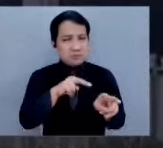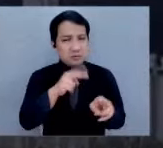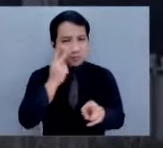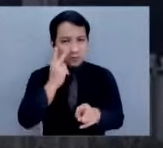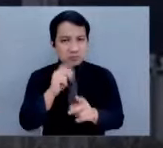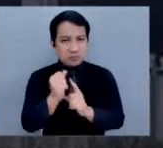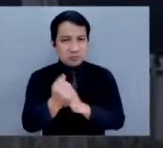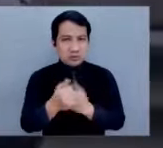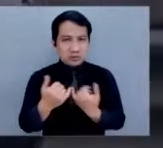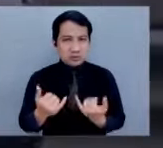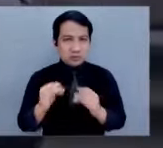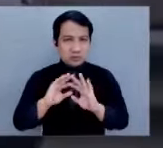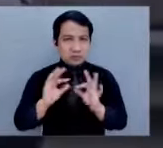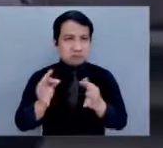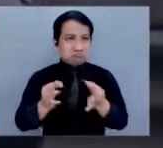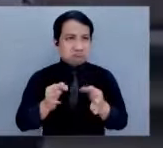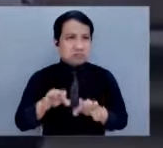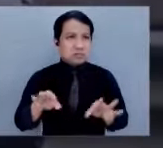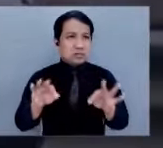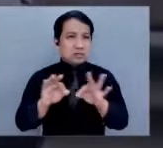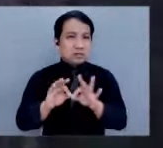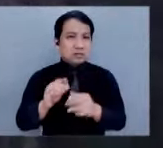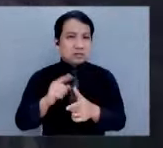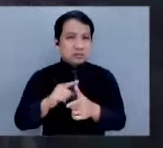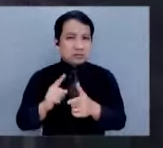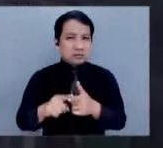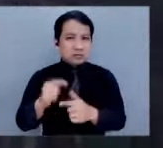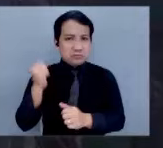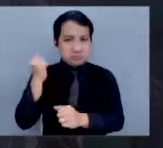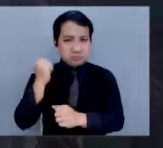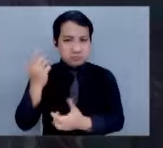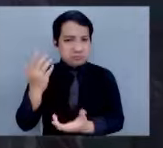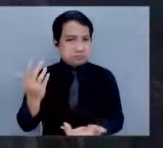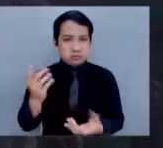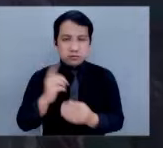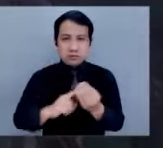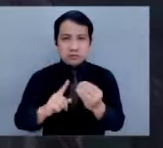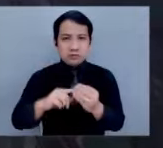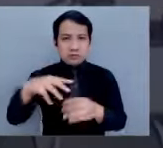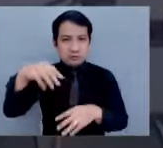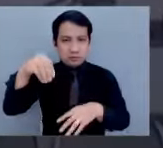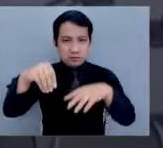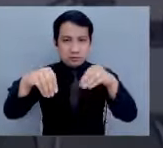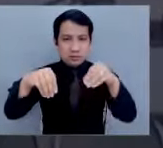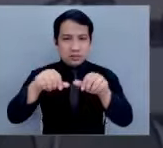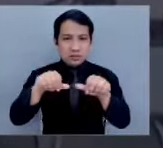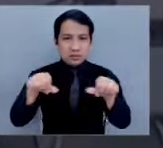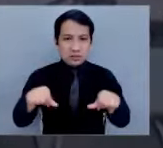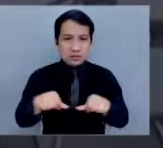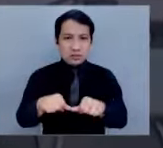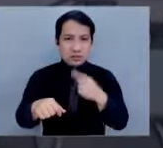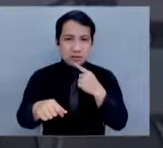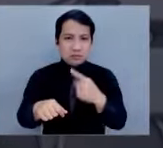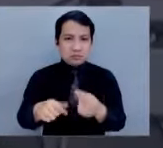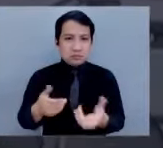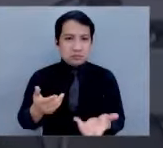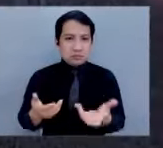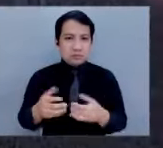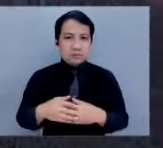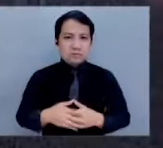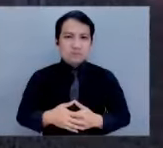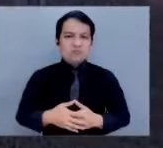very closely and hopefully wala tayong areas na um